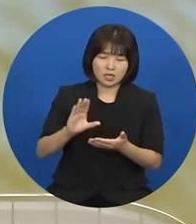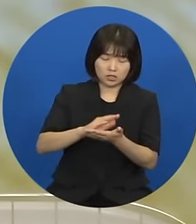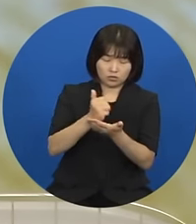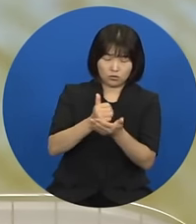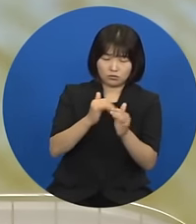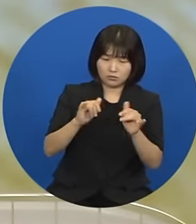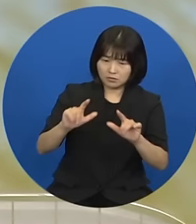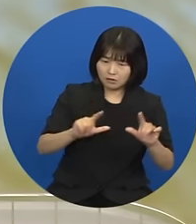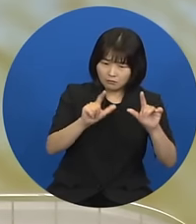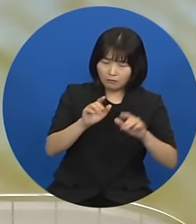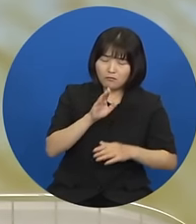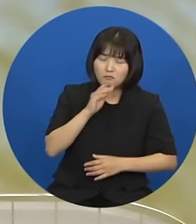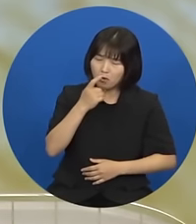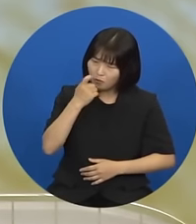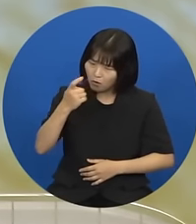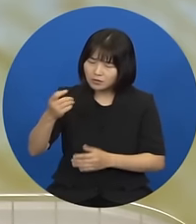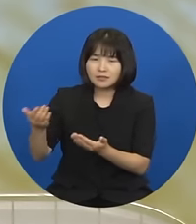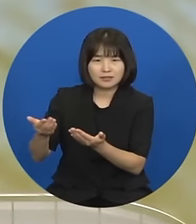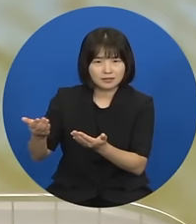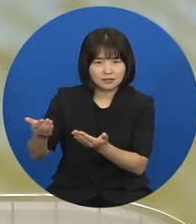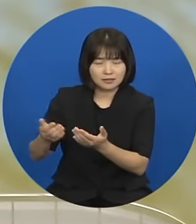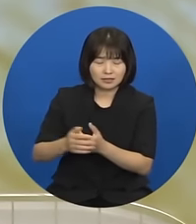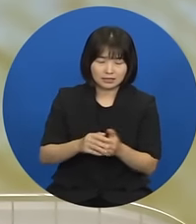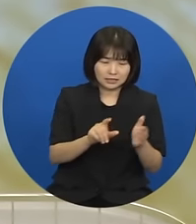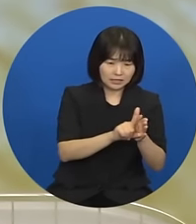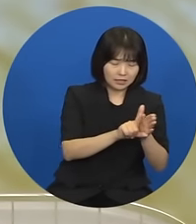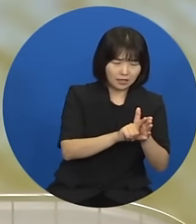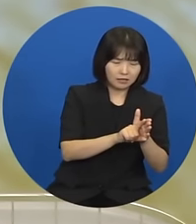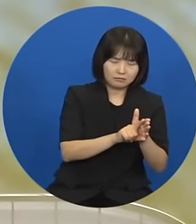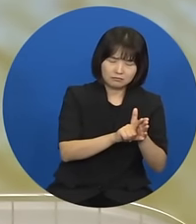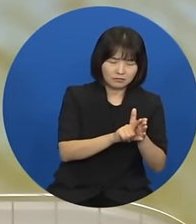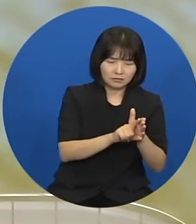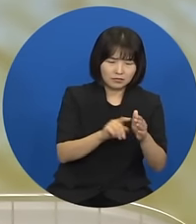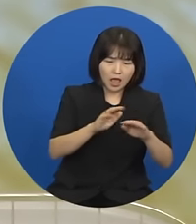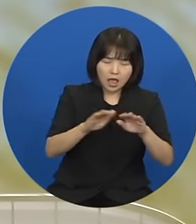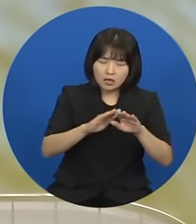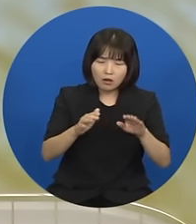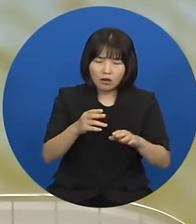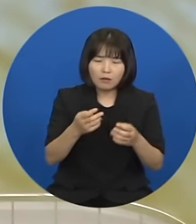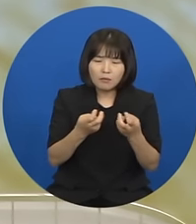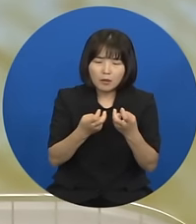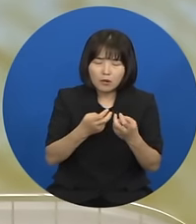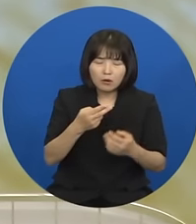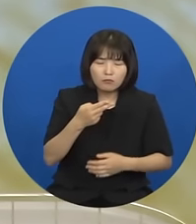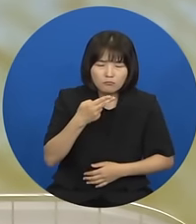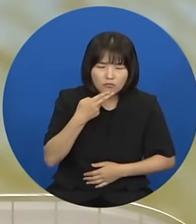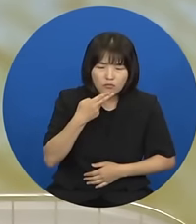된다. 신앙은 답을 모른 채 계속 나아가는 법을 배우는 일이다.